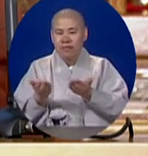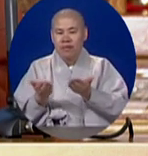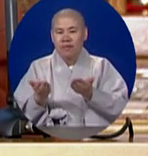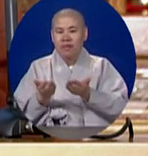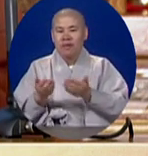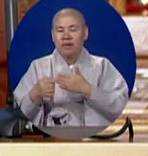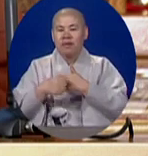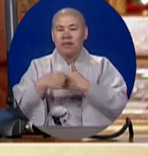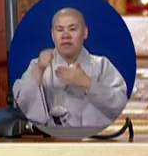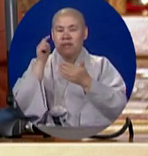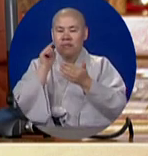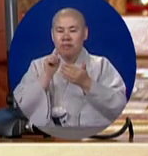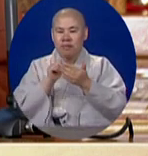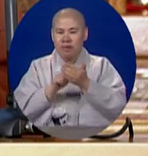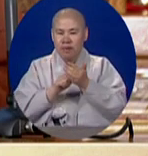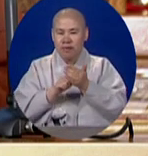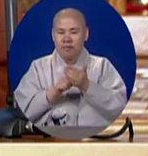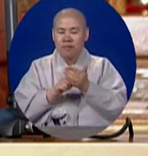그런 마음작용이